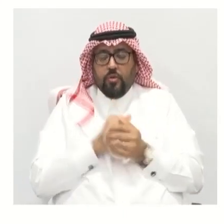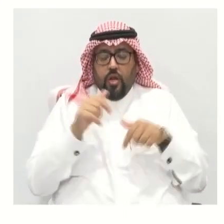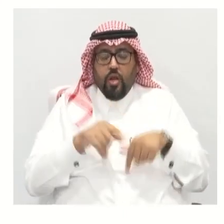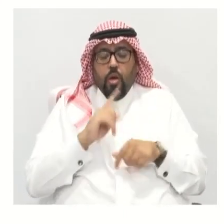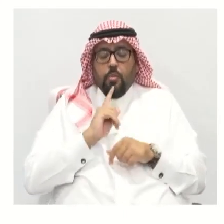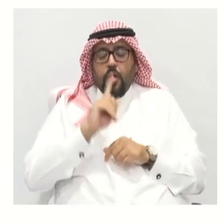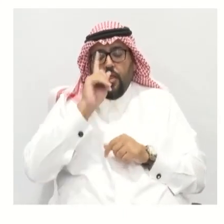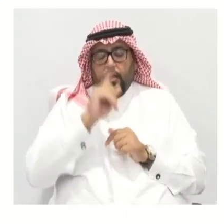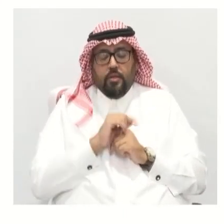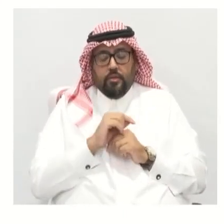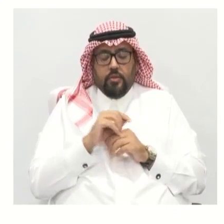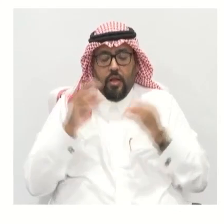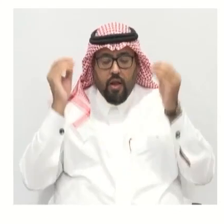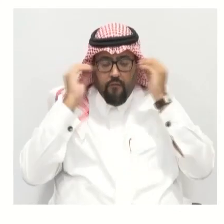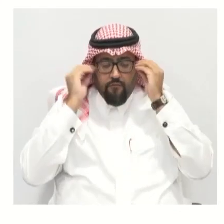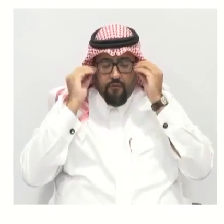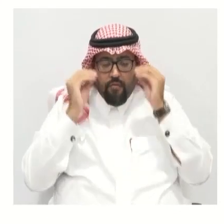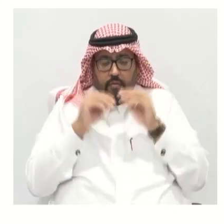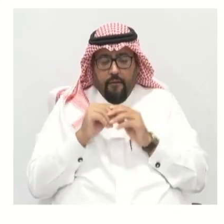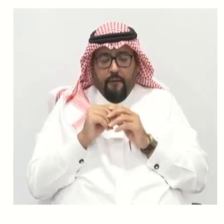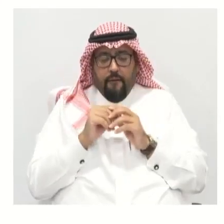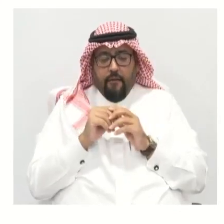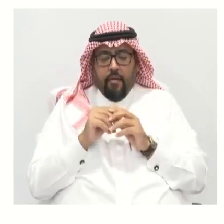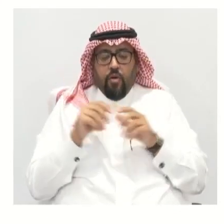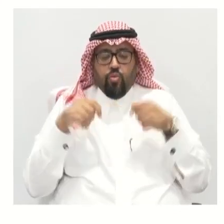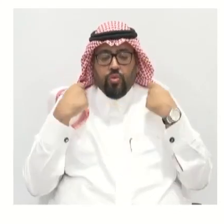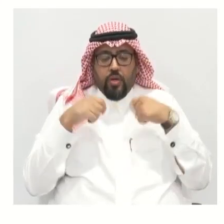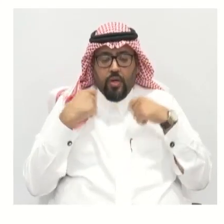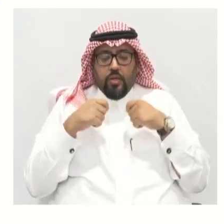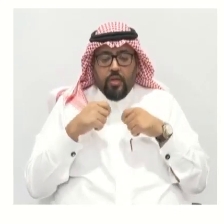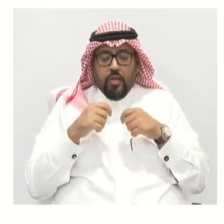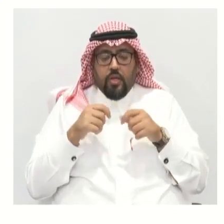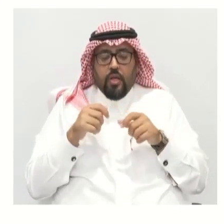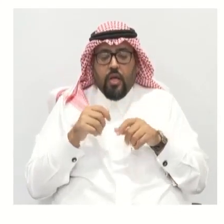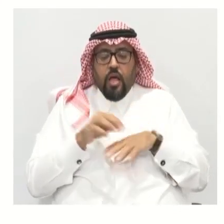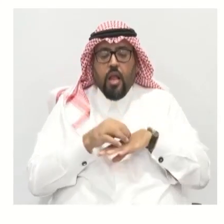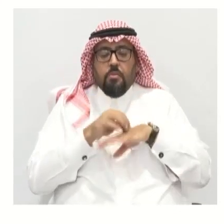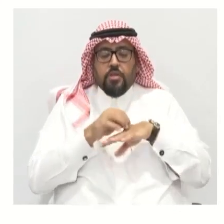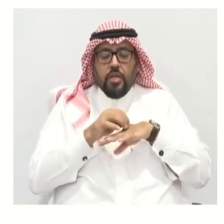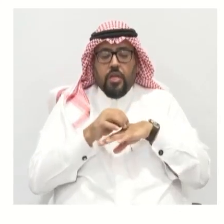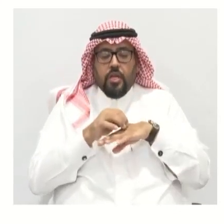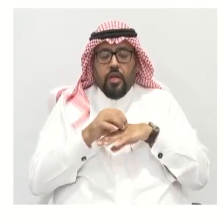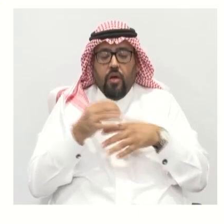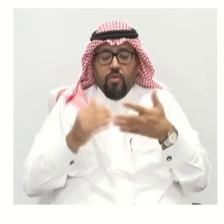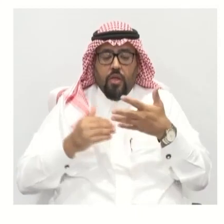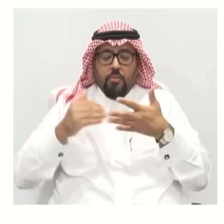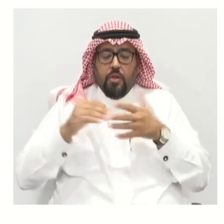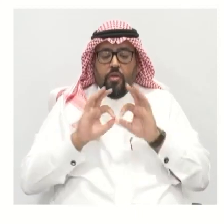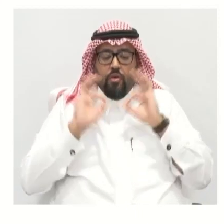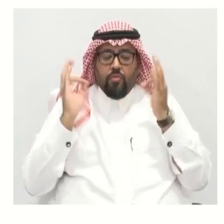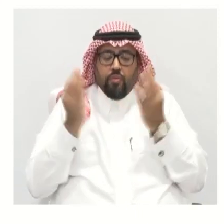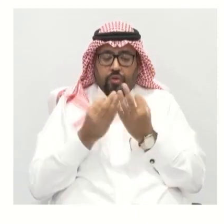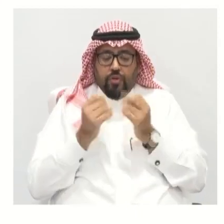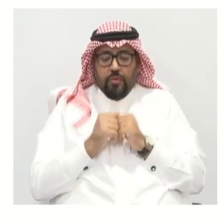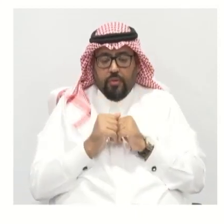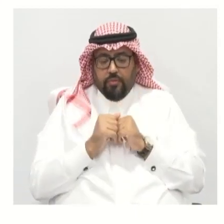باذن الله تعالى سنتعرف على جهه تقدم خدمات ماذا للمواطنين وهي